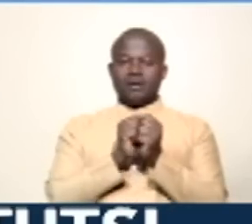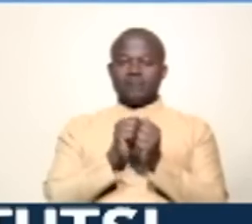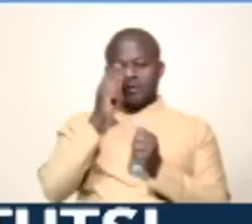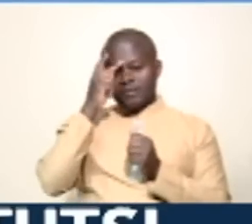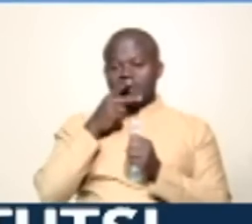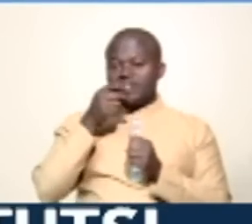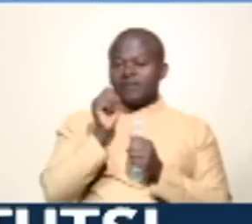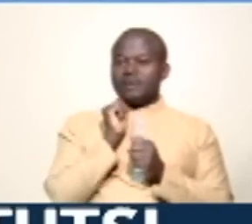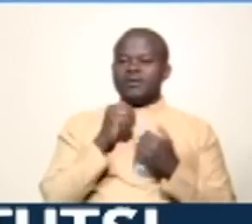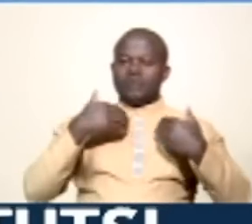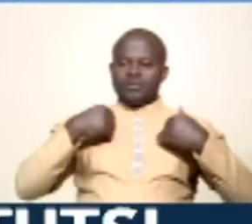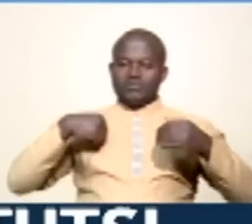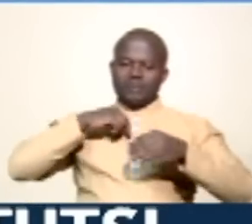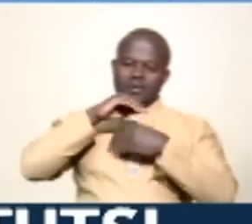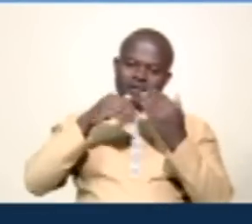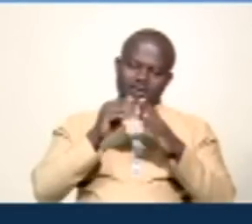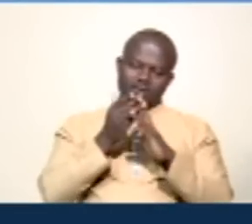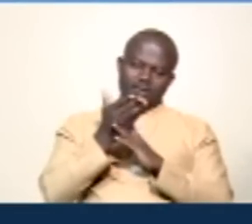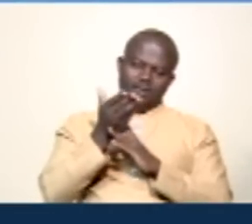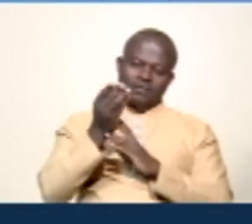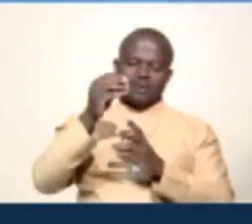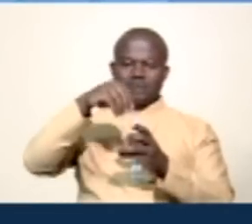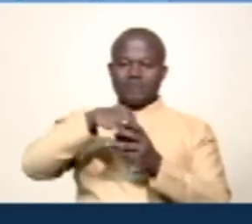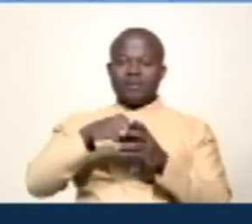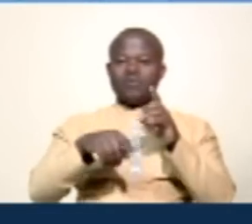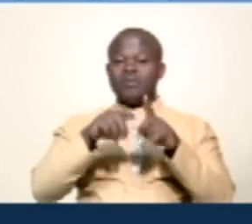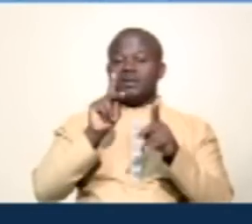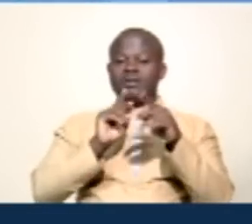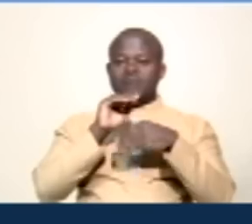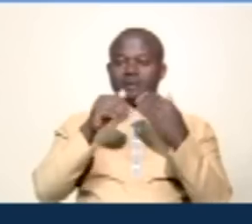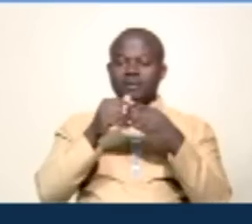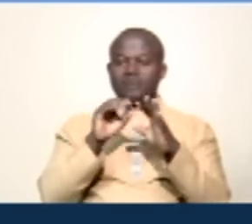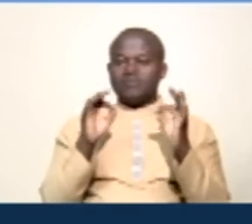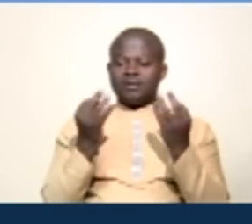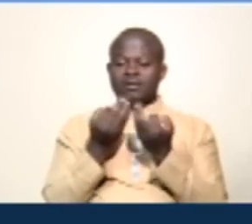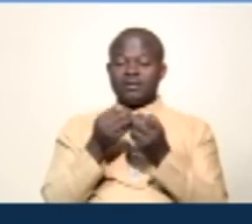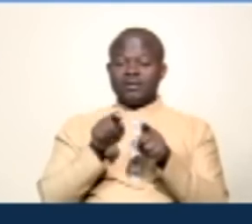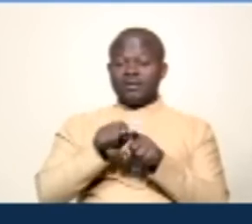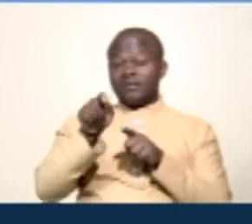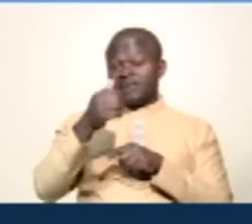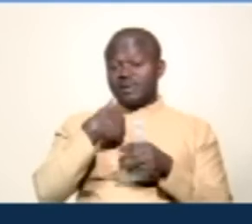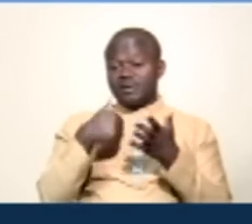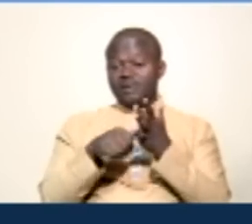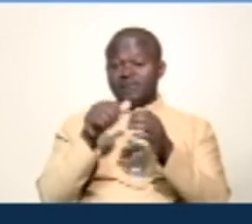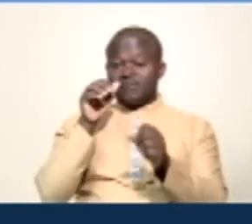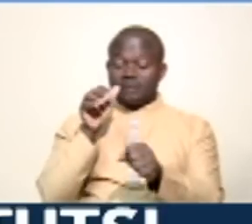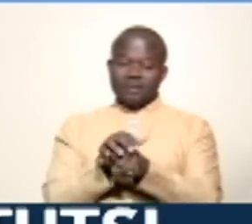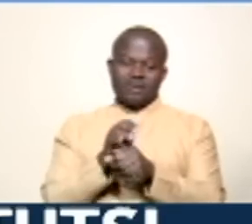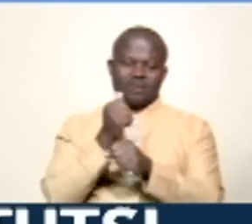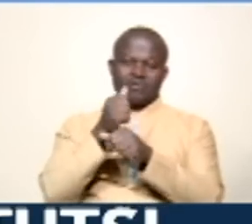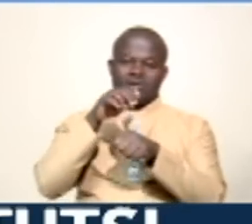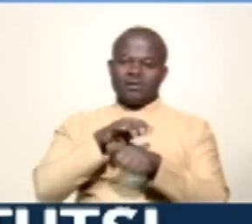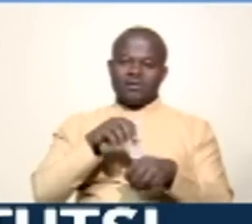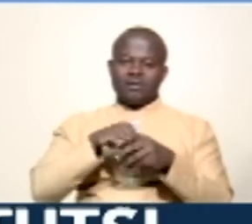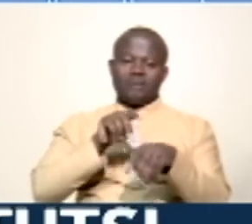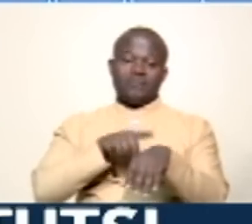Ubuzima nabayemo bwose aho bishe abantu bose bo mu muryango, nawe akagira ibibazo bitandukanye agakorerwa ihohoterwa mu gihe